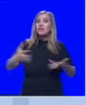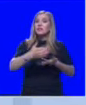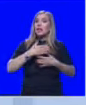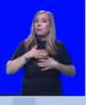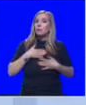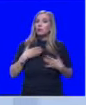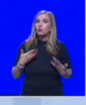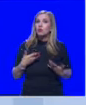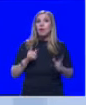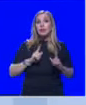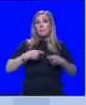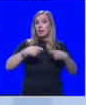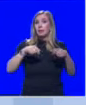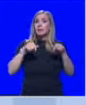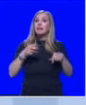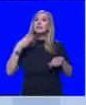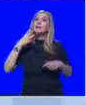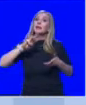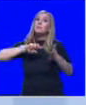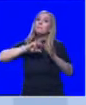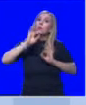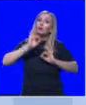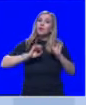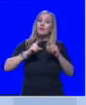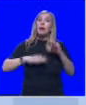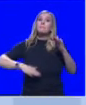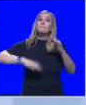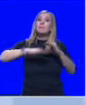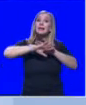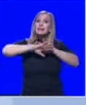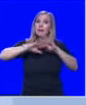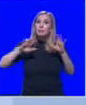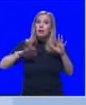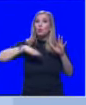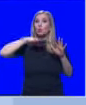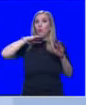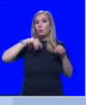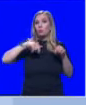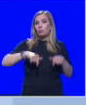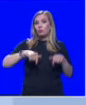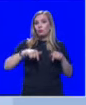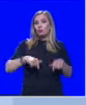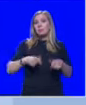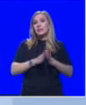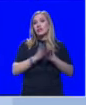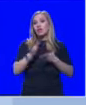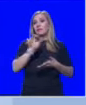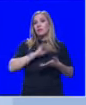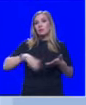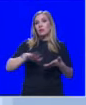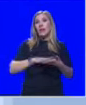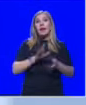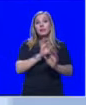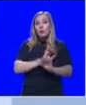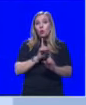става още по-зле. Не ми ги рекламирайте тези 3%, моля ви се, това е максимално допустим дефицит за членство в еврозоната. Никой не ви препоръчва да имате